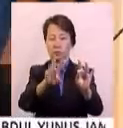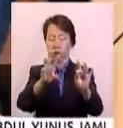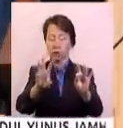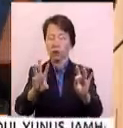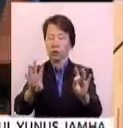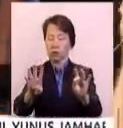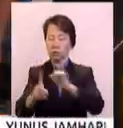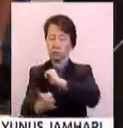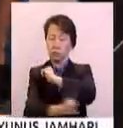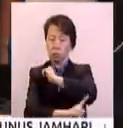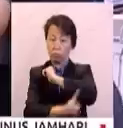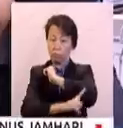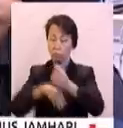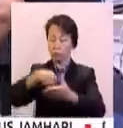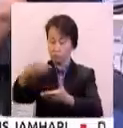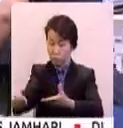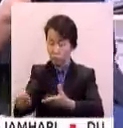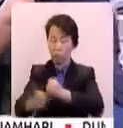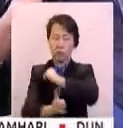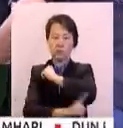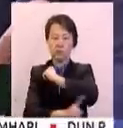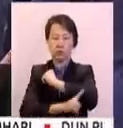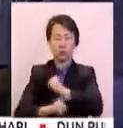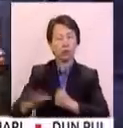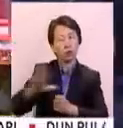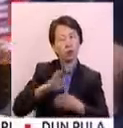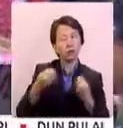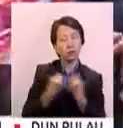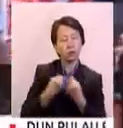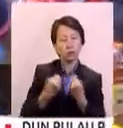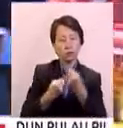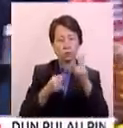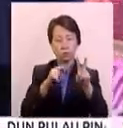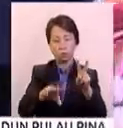8,264 kompaun telah dikeluarkan dan denda dianggarkan